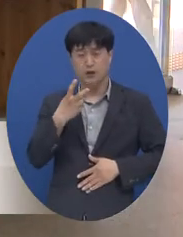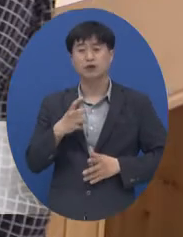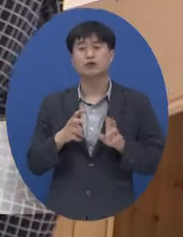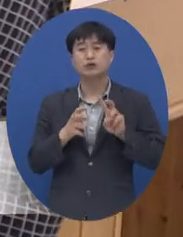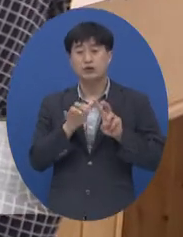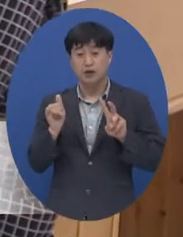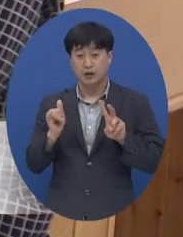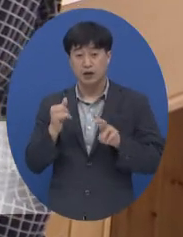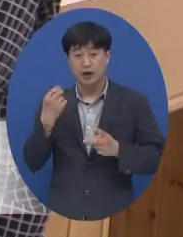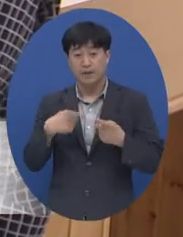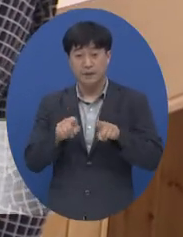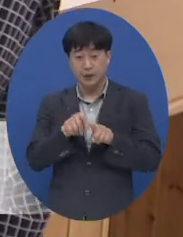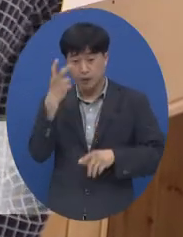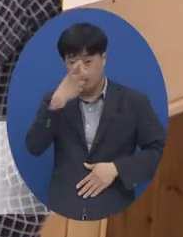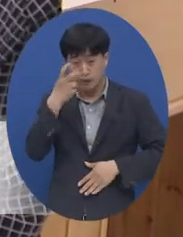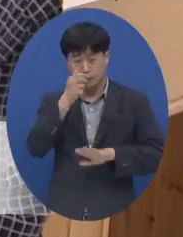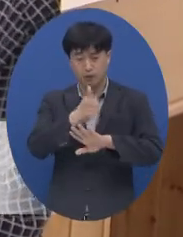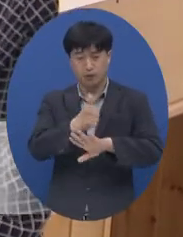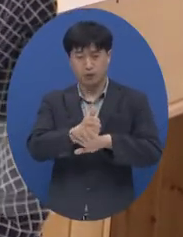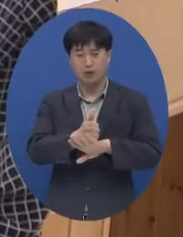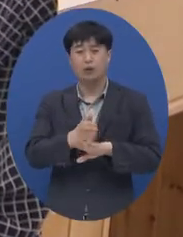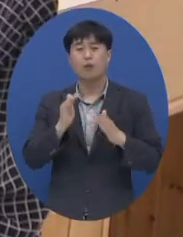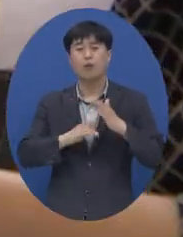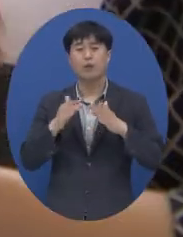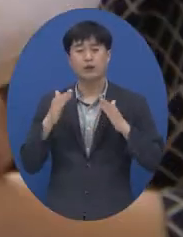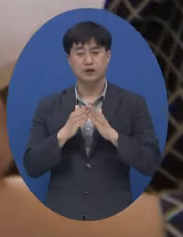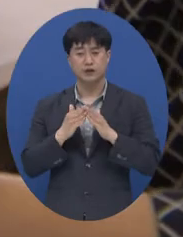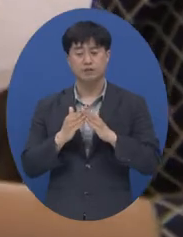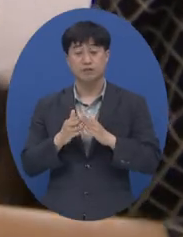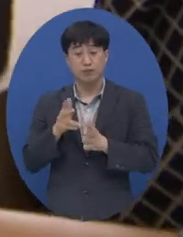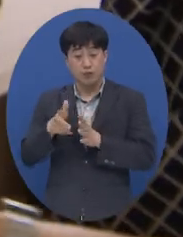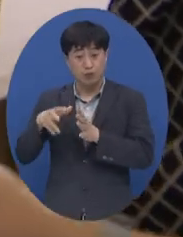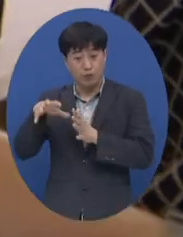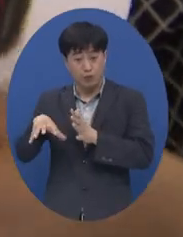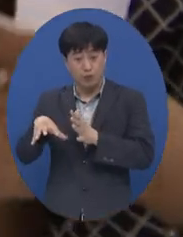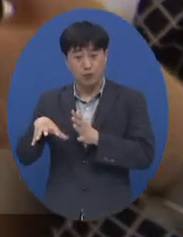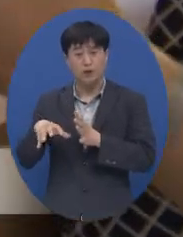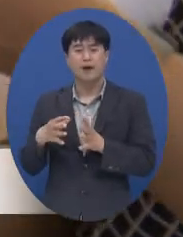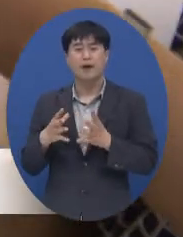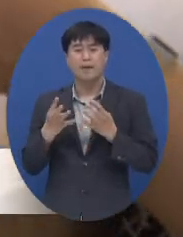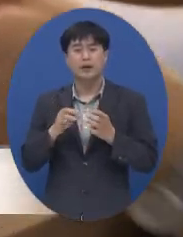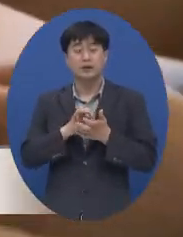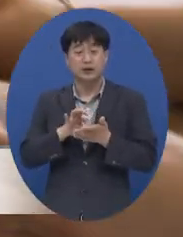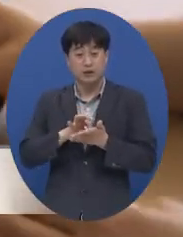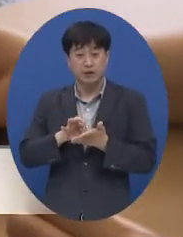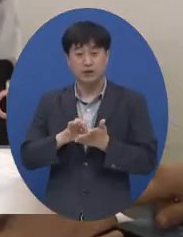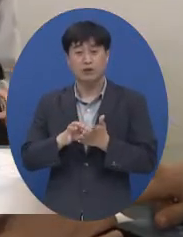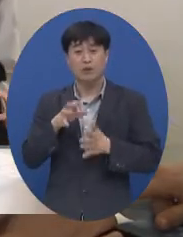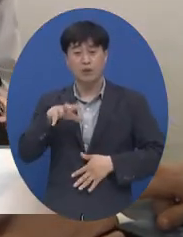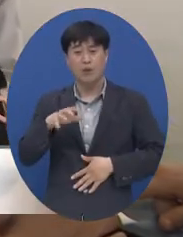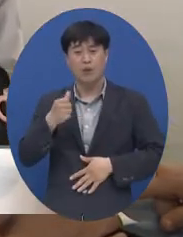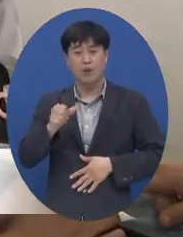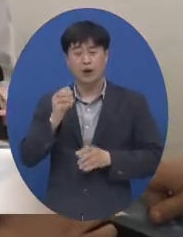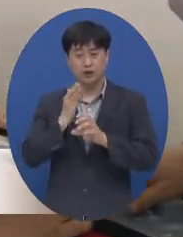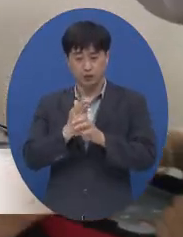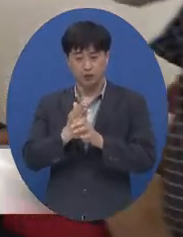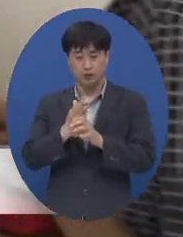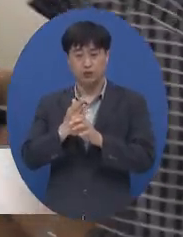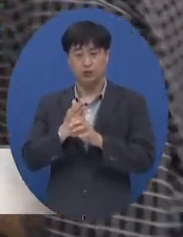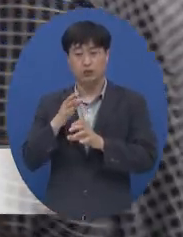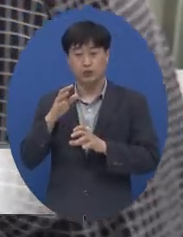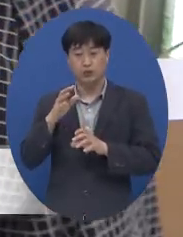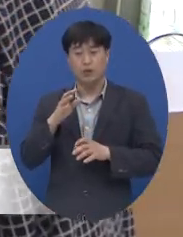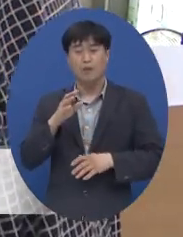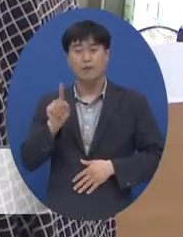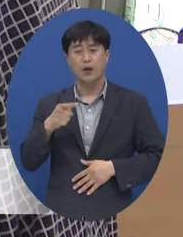명과 관리실태 감사를 실시한 결과 공동주택과 철도역사와 같은 다중이용시설 등 약 500곳 중 150여